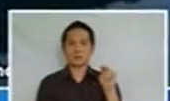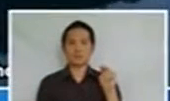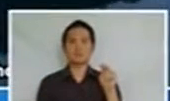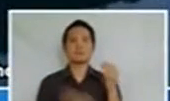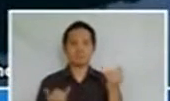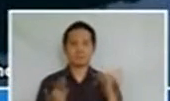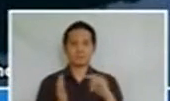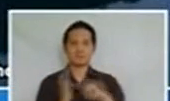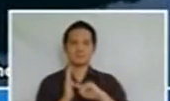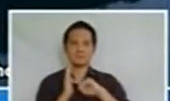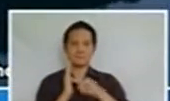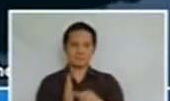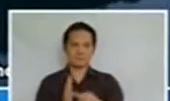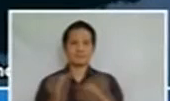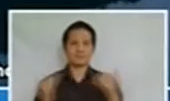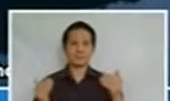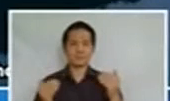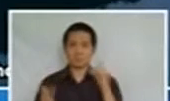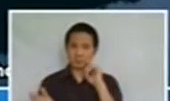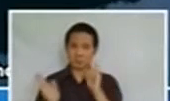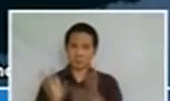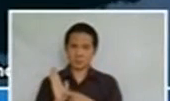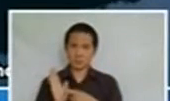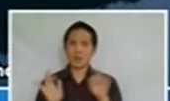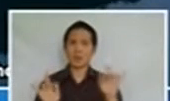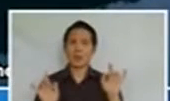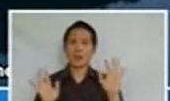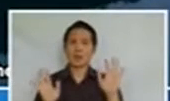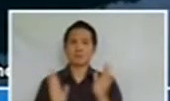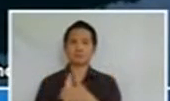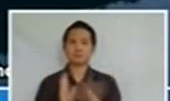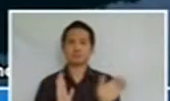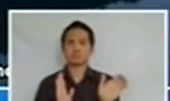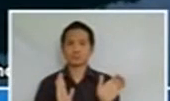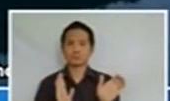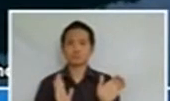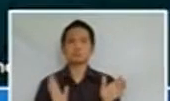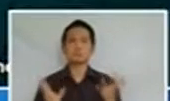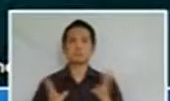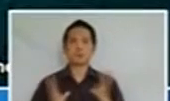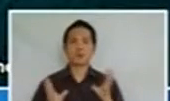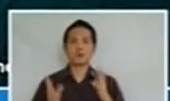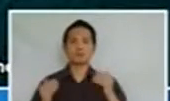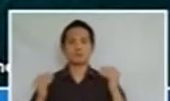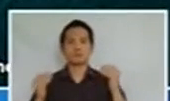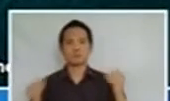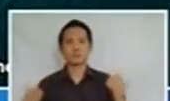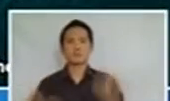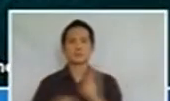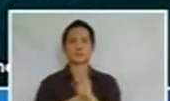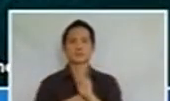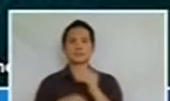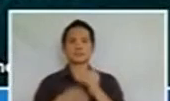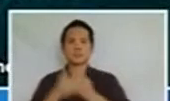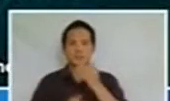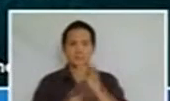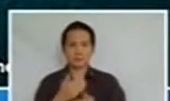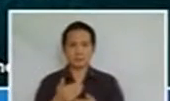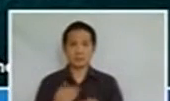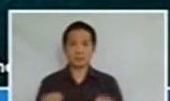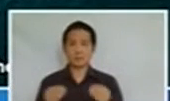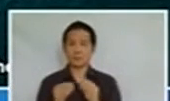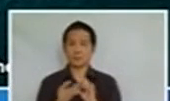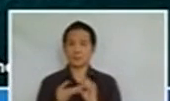Sa pakikipanayam ng Radyo Pilipinas Lucena kay DOT 4A OIC Regional Director Marites Castro, sinabi